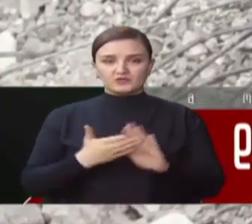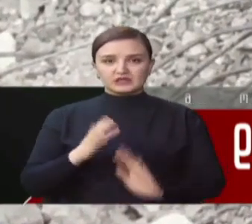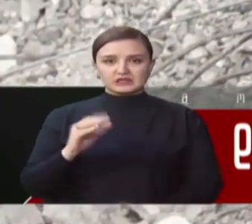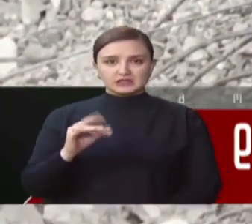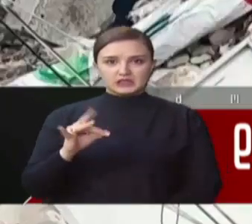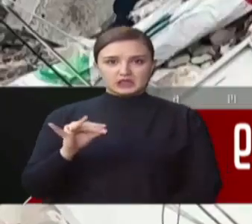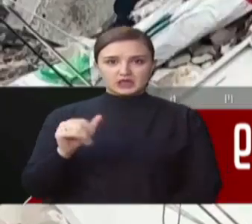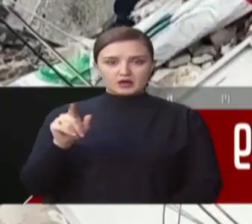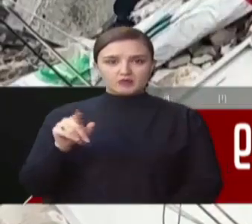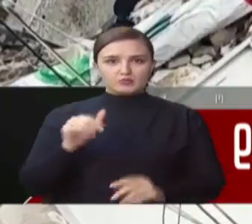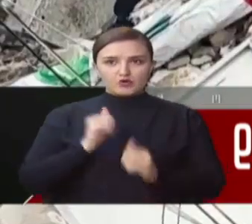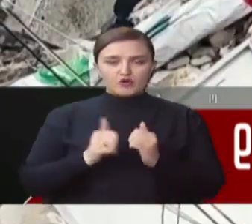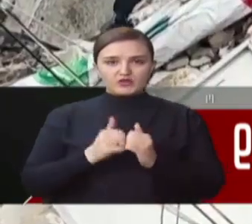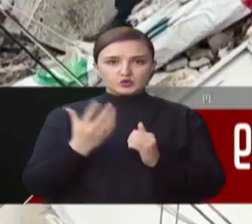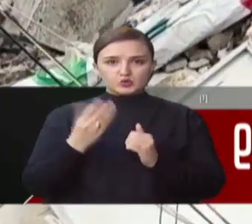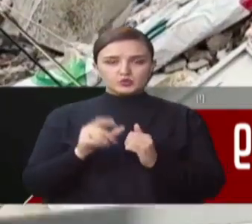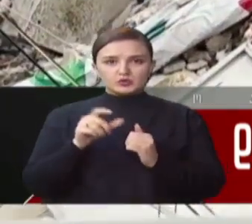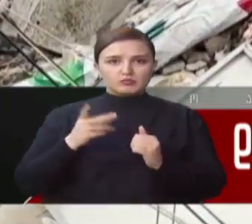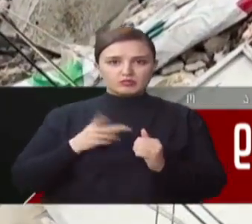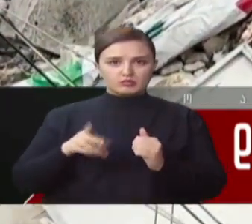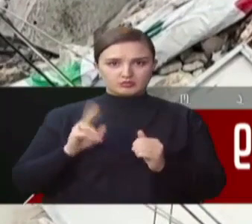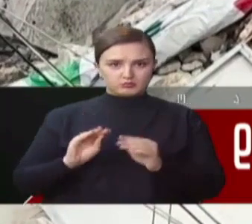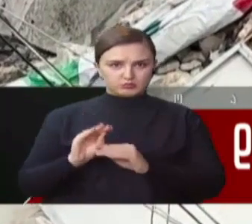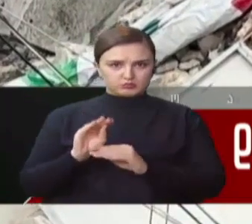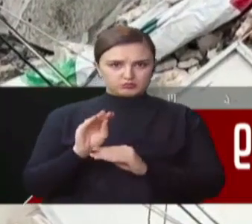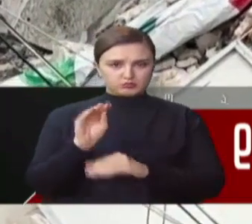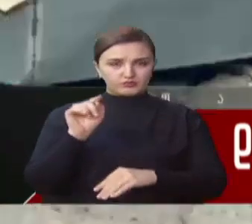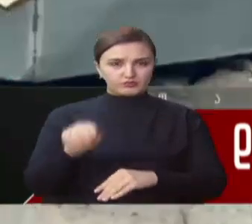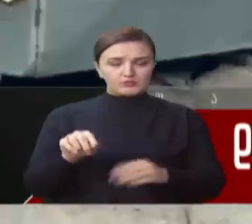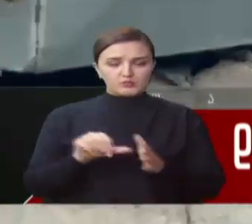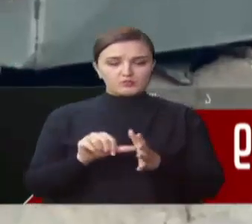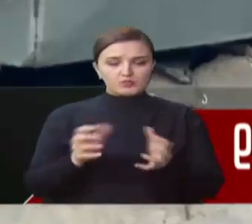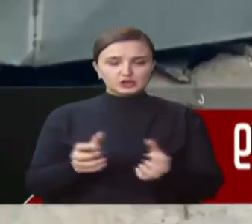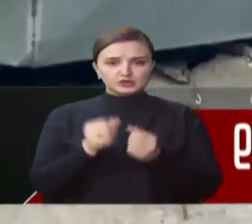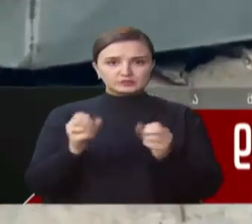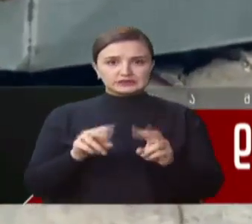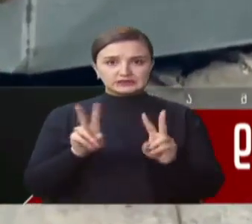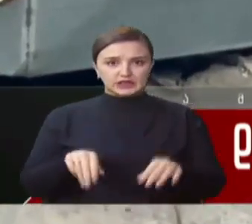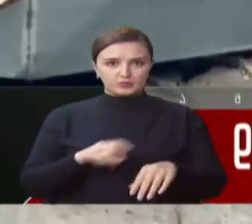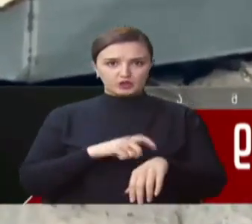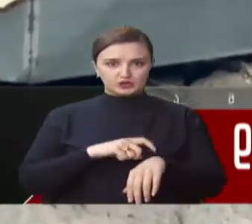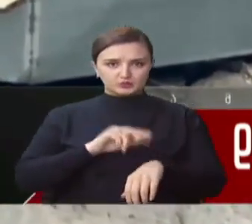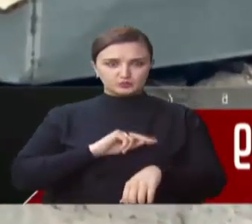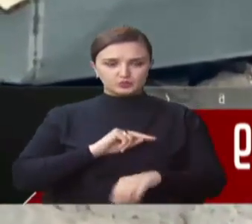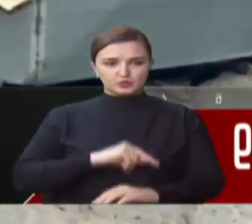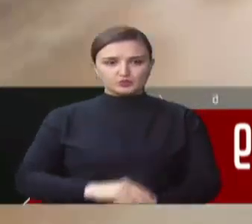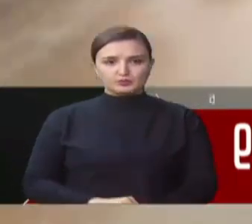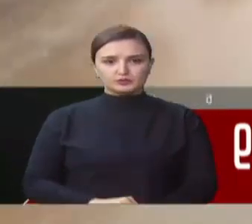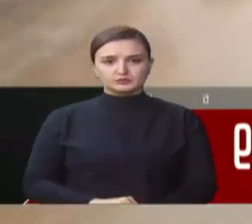სირიაშიც, ყოველწუთს იზრდება მსხვერპლის რიცხვი. Რამდენიმე რეგიონში მაშველები საგანგებო რეჟიმში მუშაობენ.